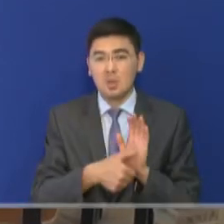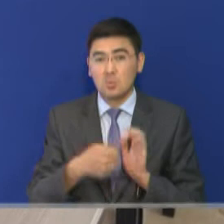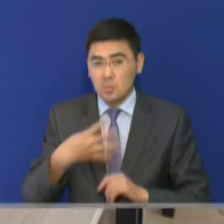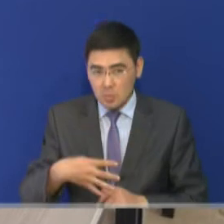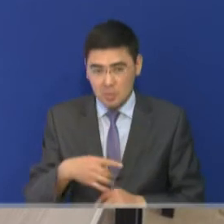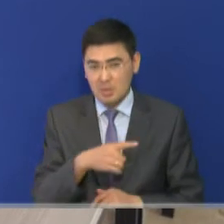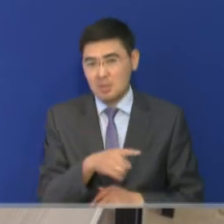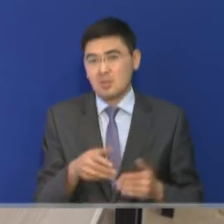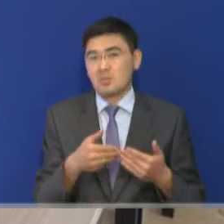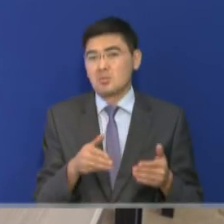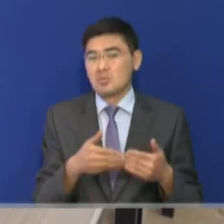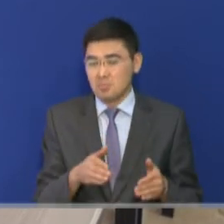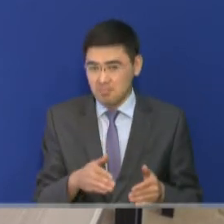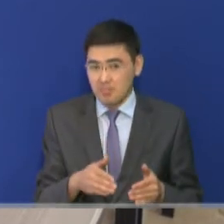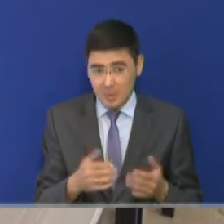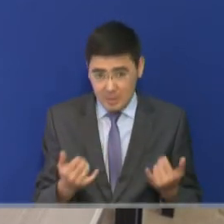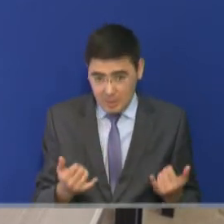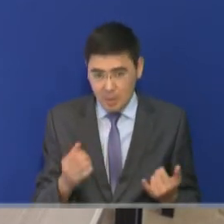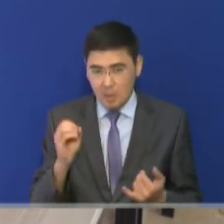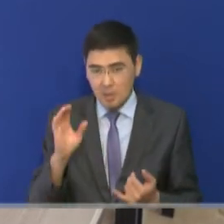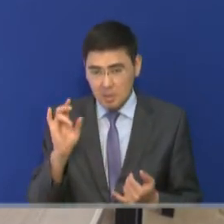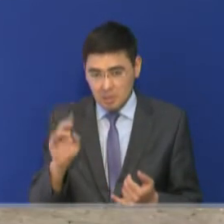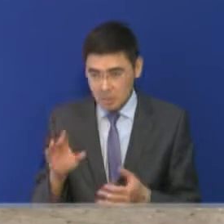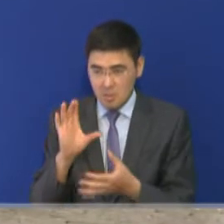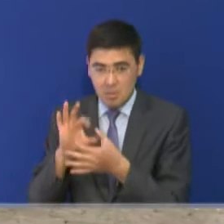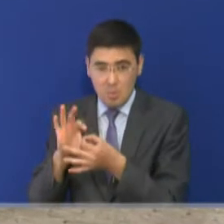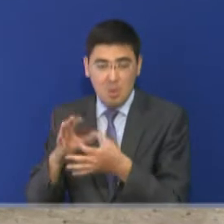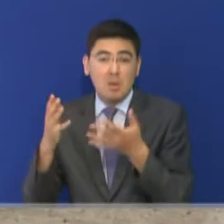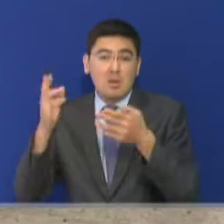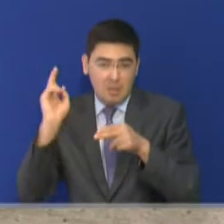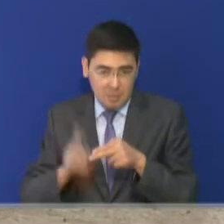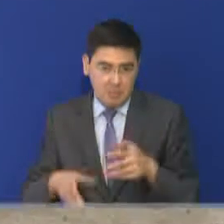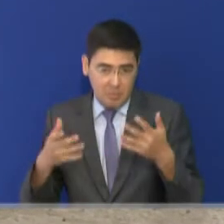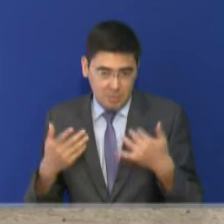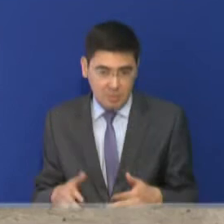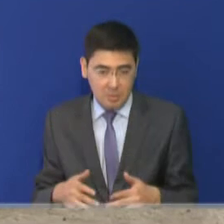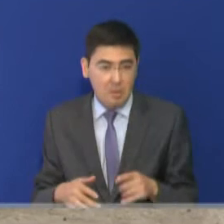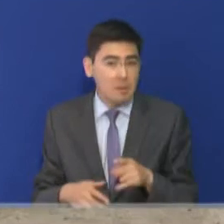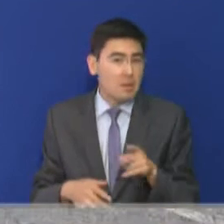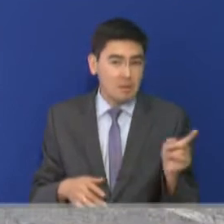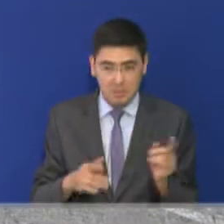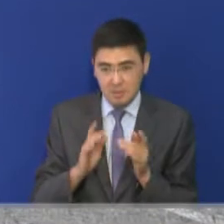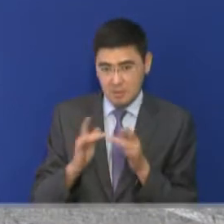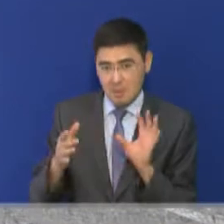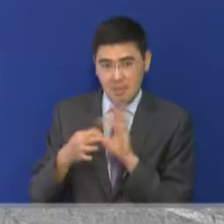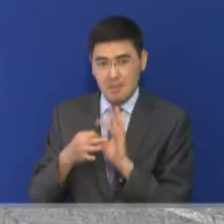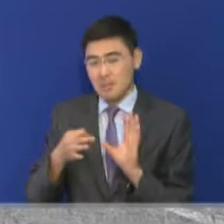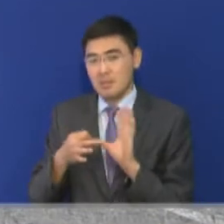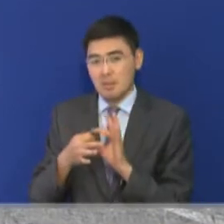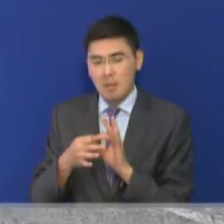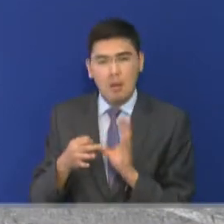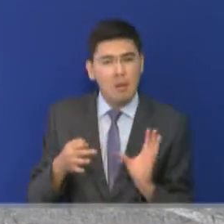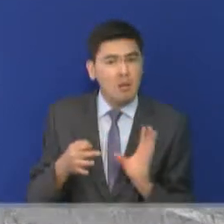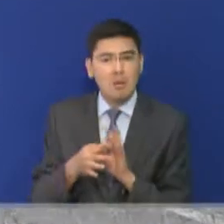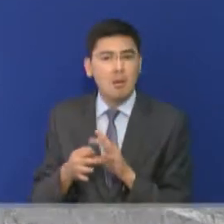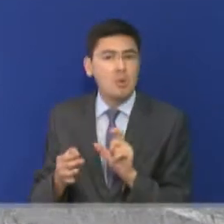Қазір кезде ұлттық бірыңғай тестілеуге тіркелу аяқталды. Ол электронды тәсілмен өткізілді. Нәтижесінде ұлттық бірыңғай